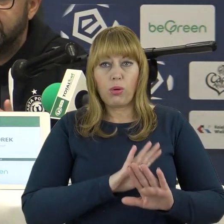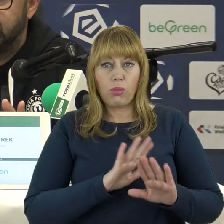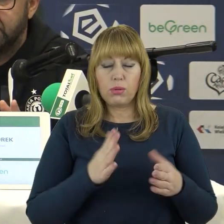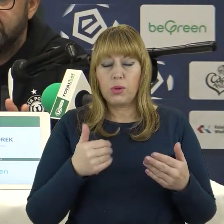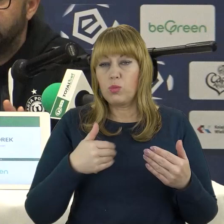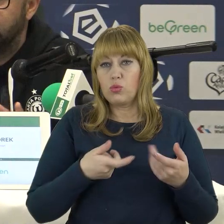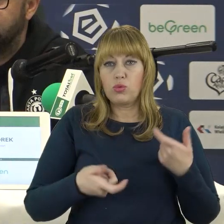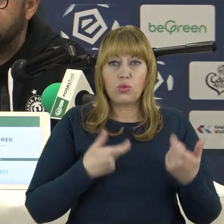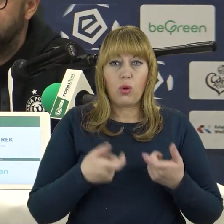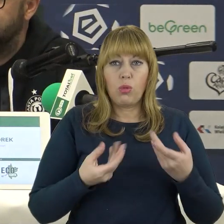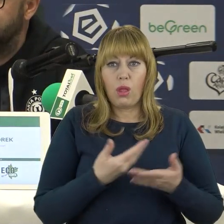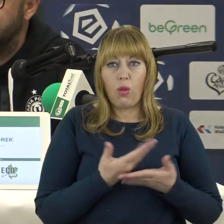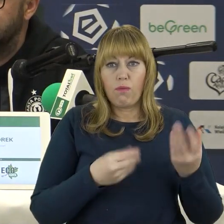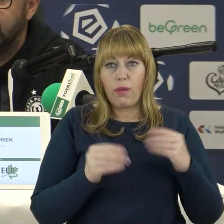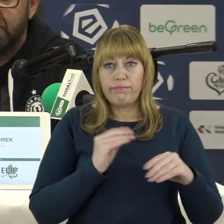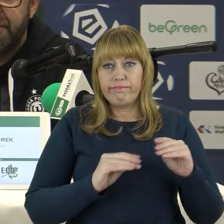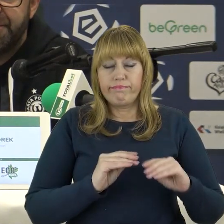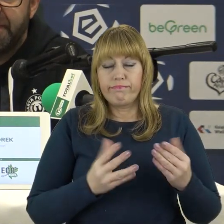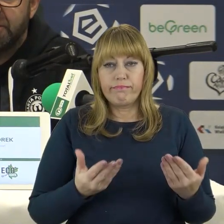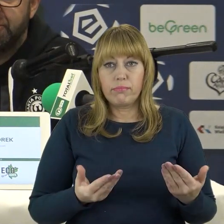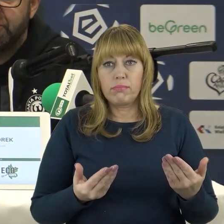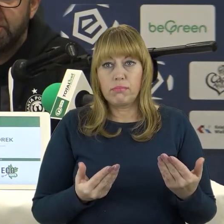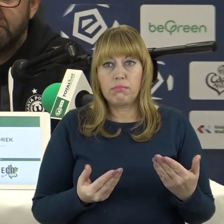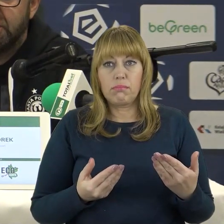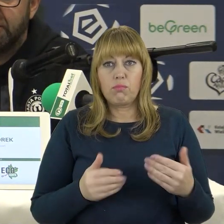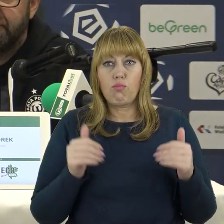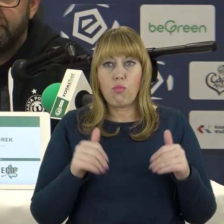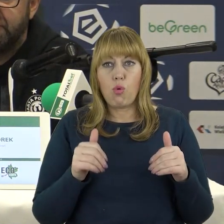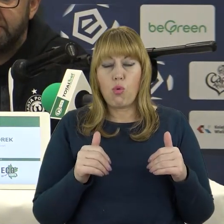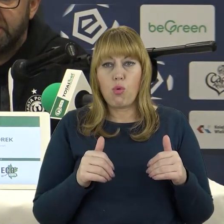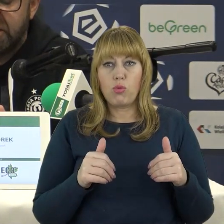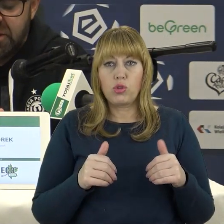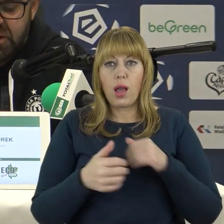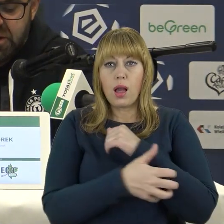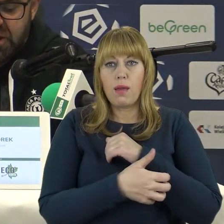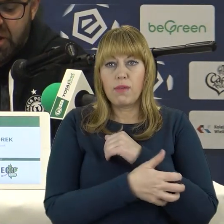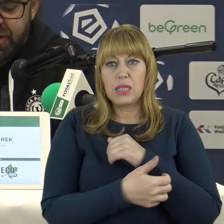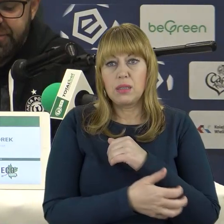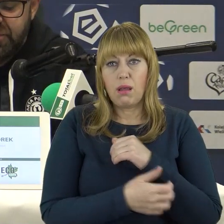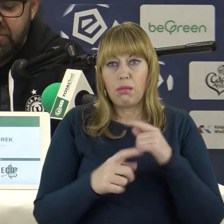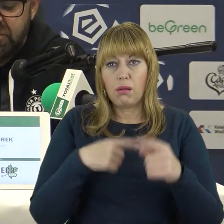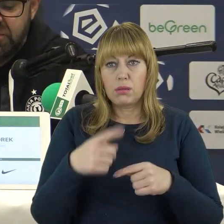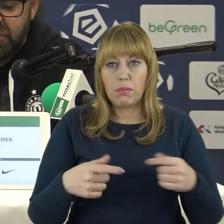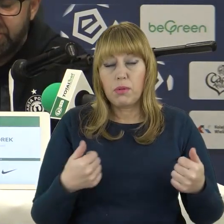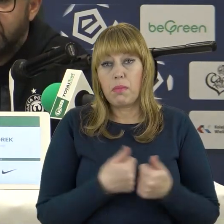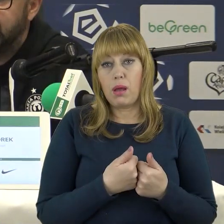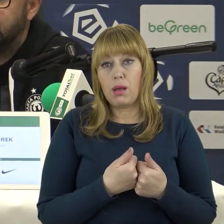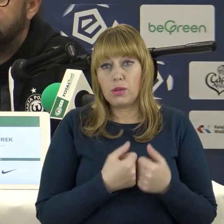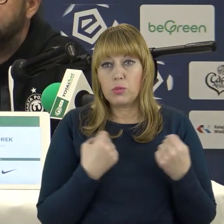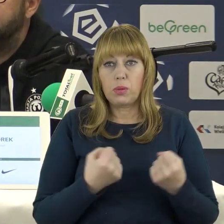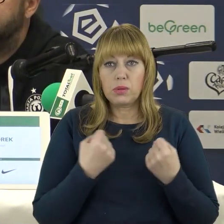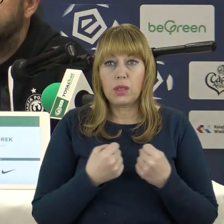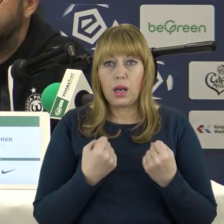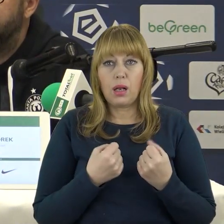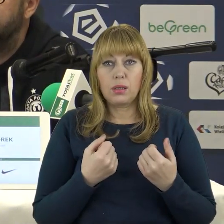zmontować, tak żebyśmy w Gliwicach postarali